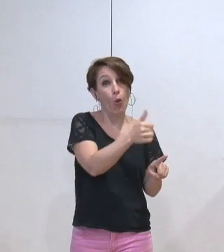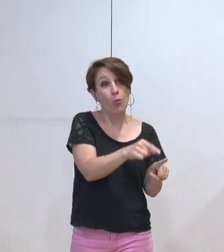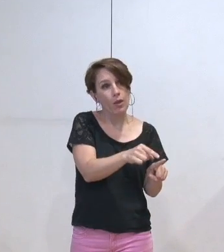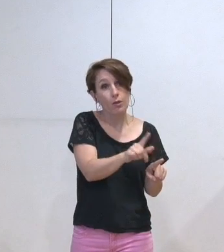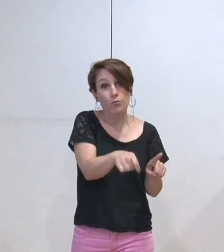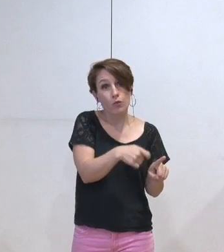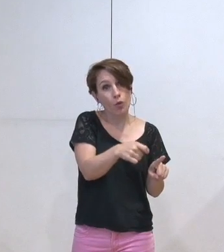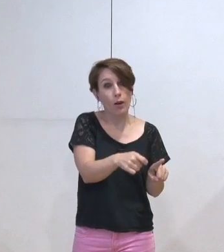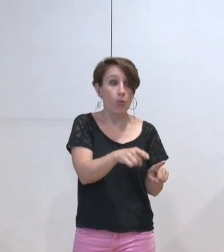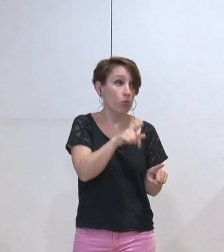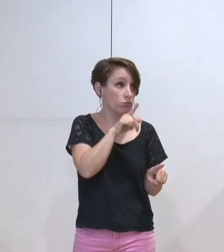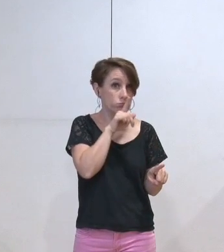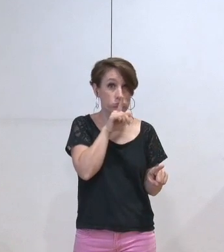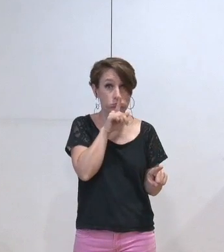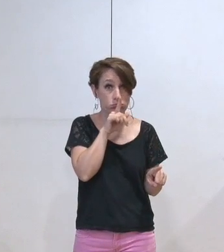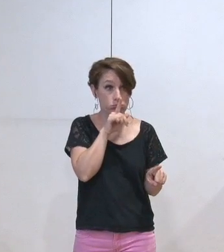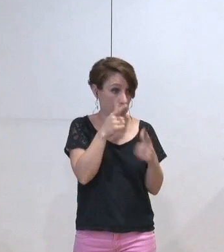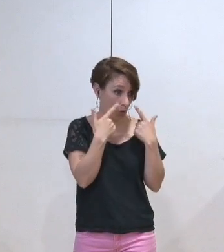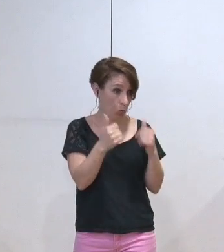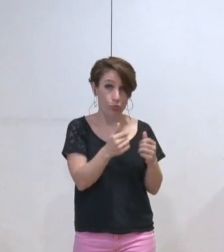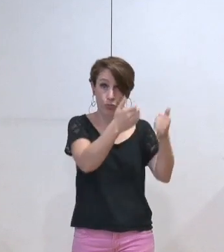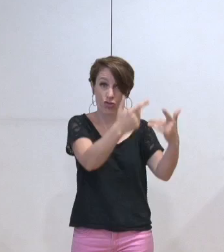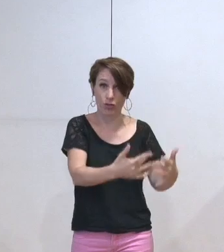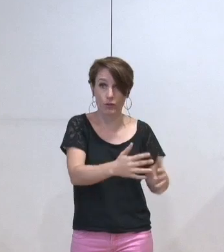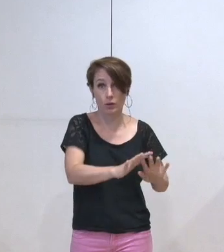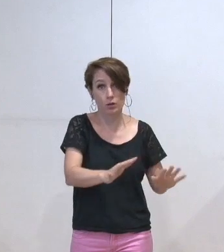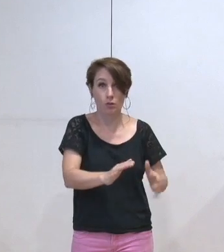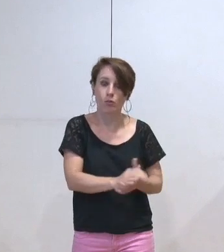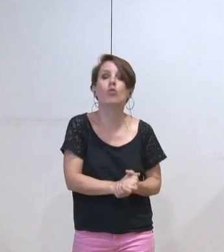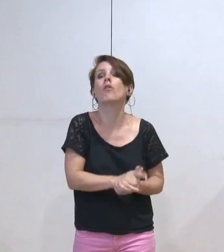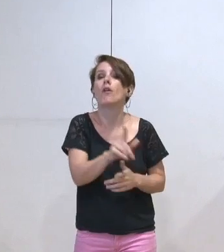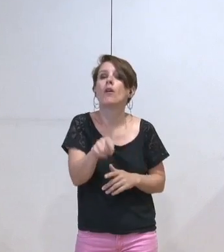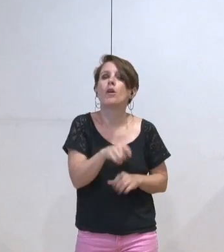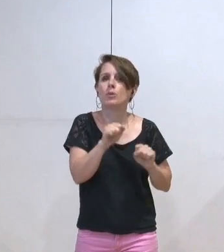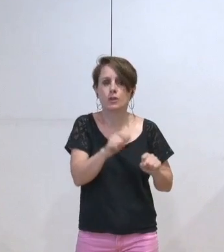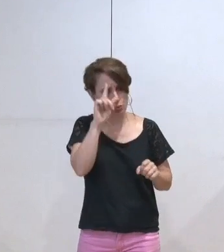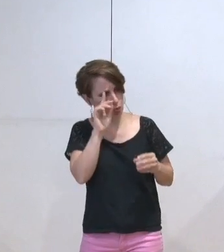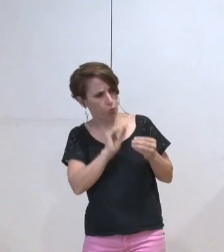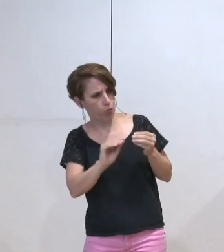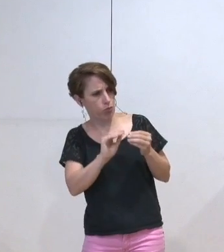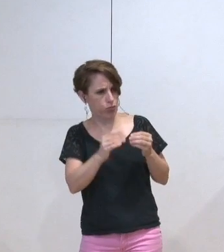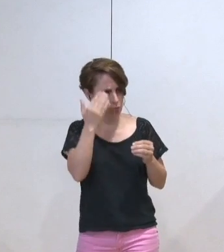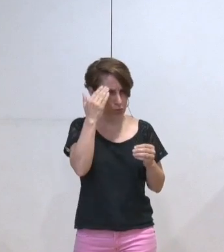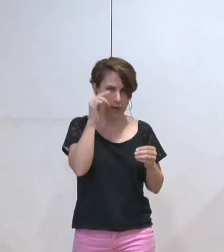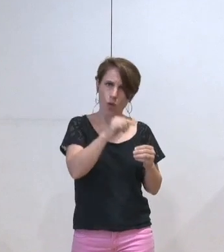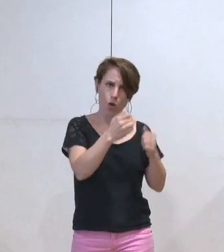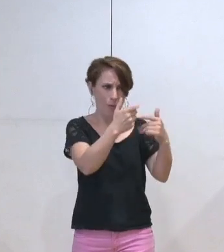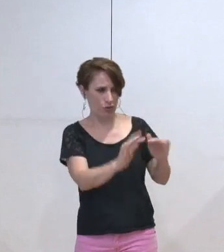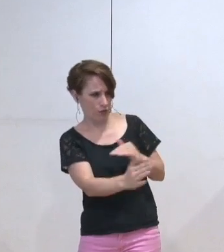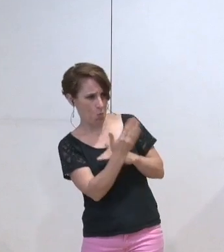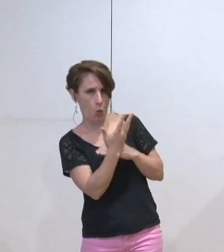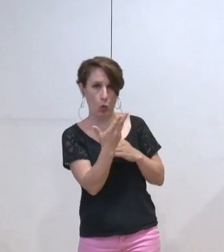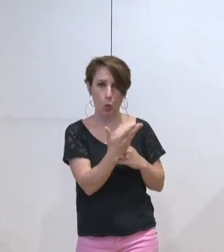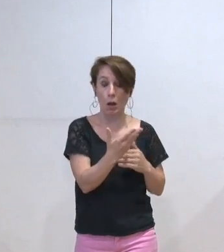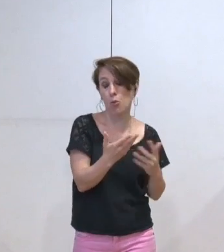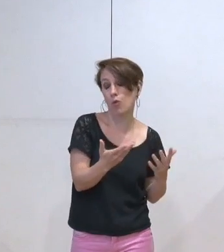normalement assez factuelle on peut toujours évidemment se poser les questions sur qu'est-ce qui a été mis en avant et qu'est-ce qui n'a pas été mais